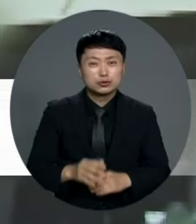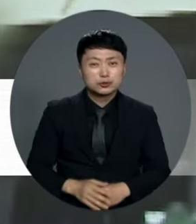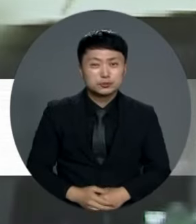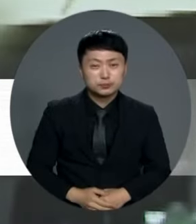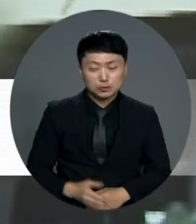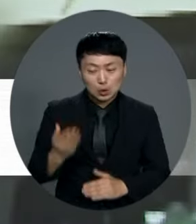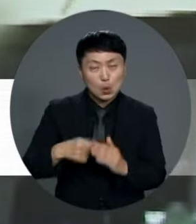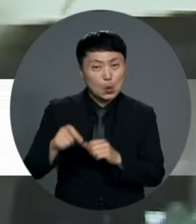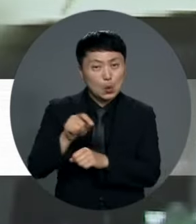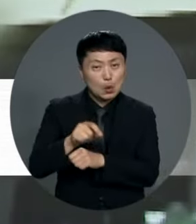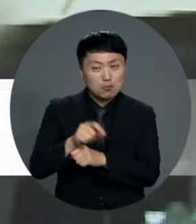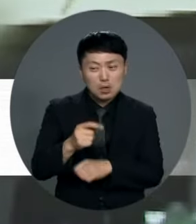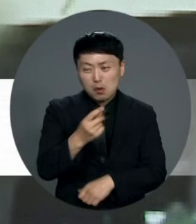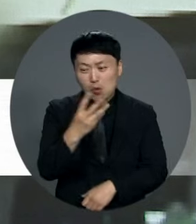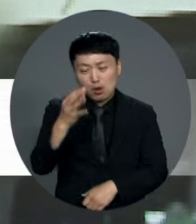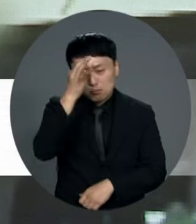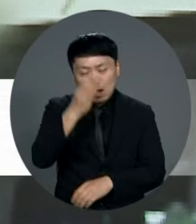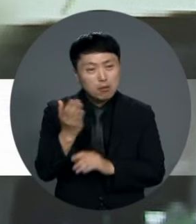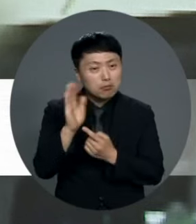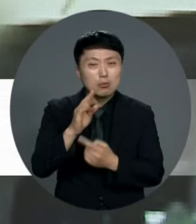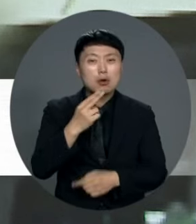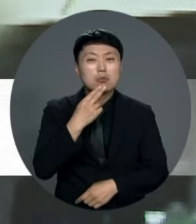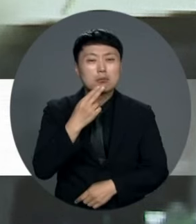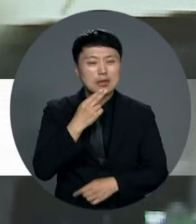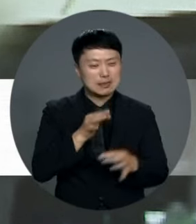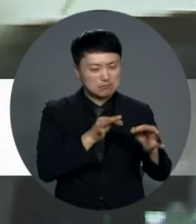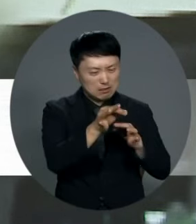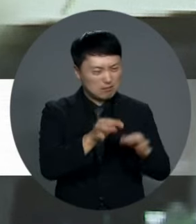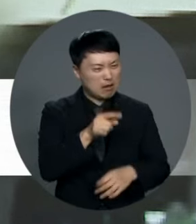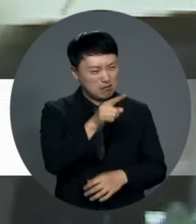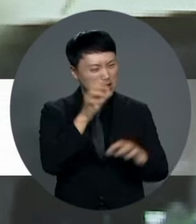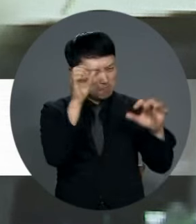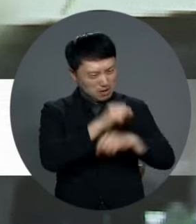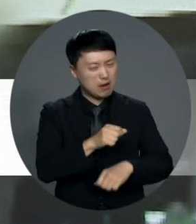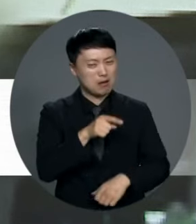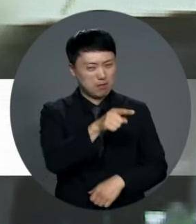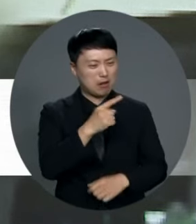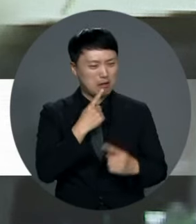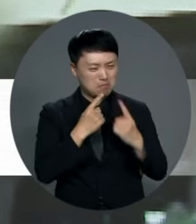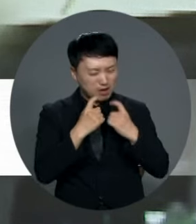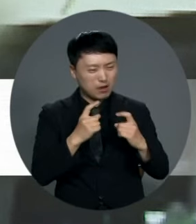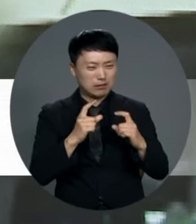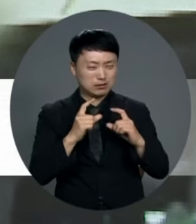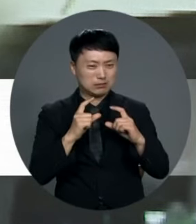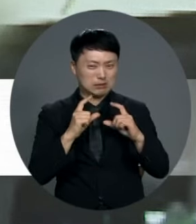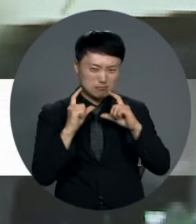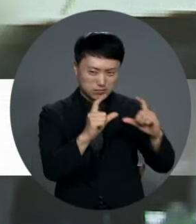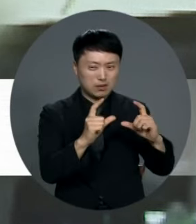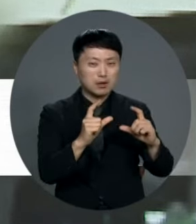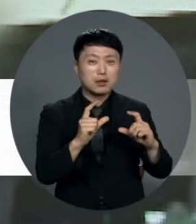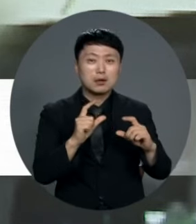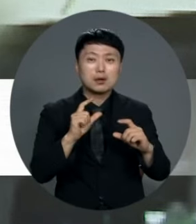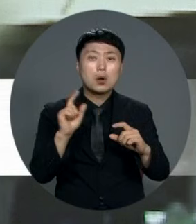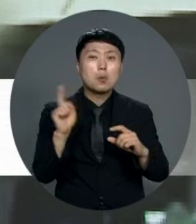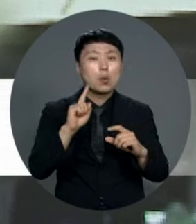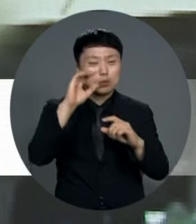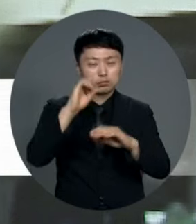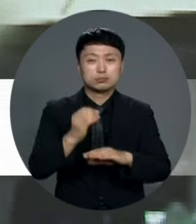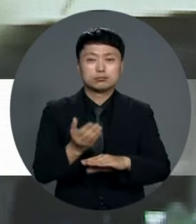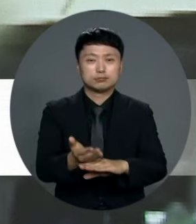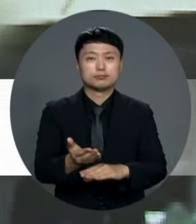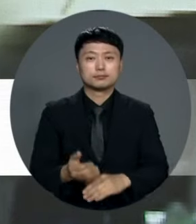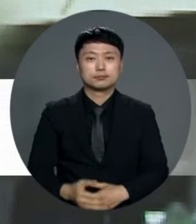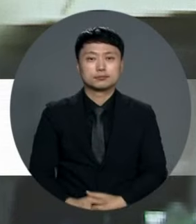갔던 공무원들 사과는커녕 장사를 망하게 해주겠다며 난데없는 협박까지 했다고 합니다. 어떻게 된 일인지 변혜주